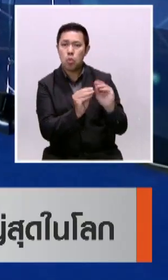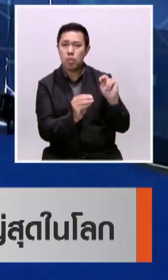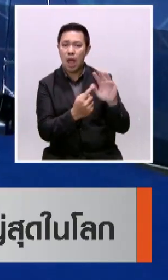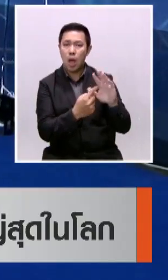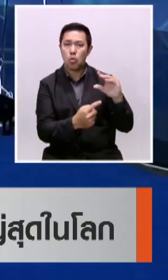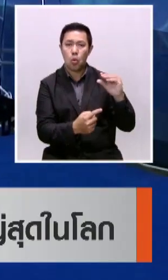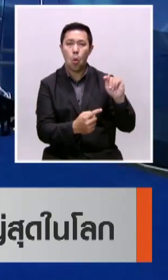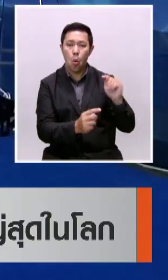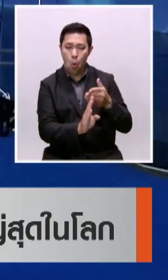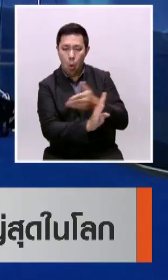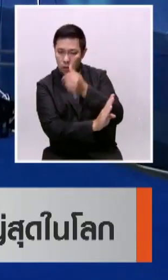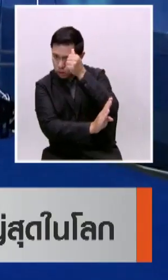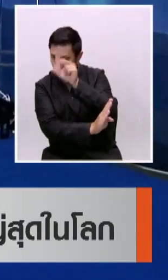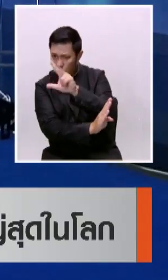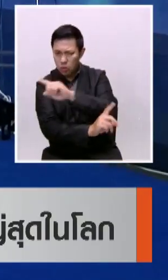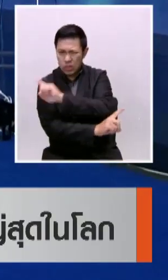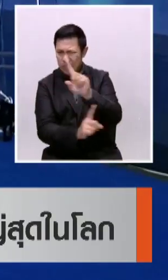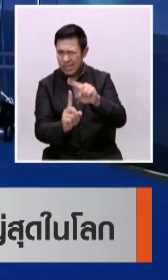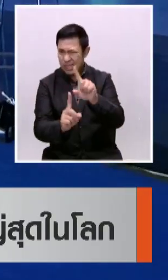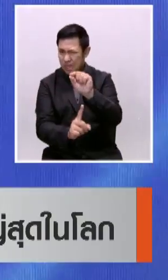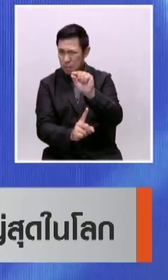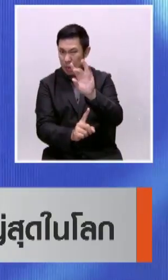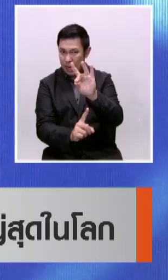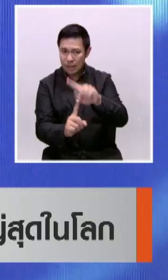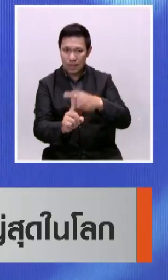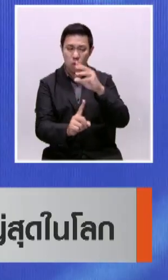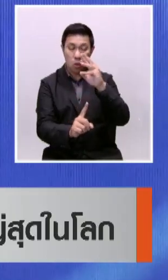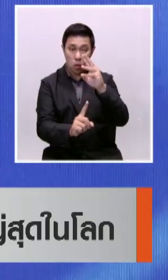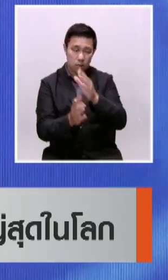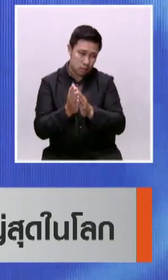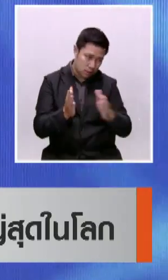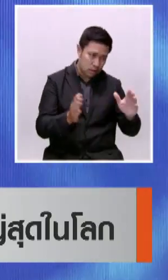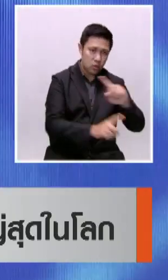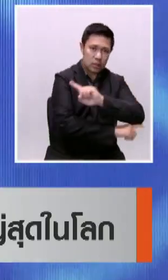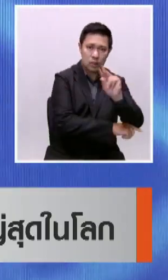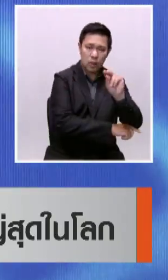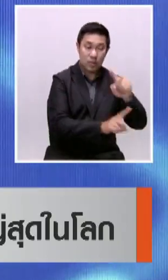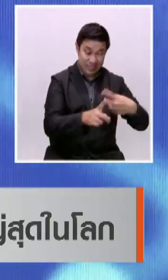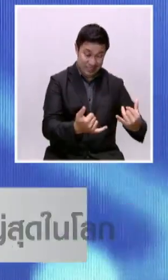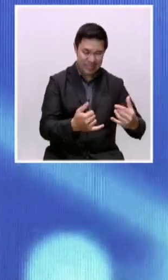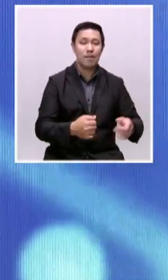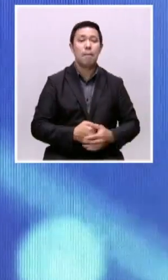หนาน 3วันก็คือในช่วงวันที่ 28ถึง 30มิถุนายนนี้ครับ